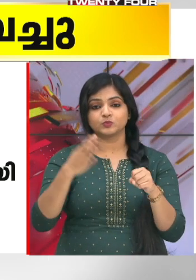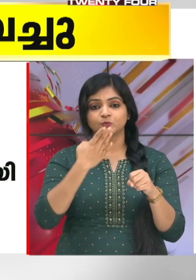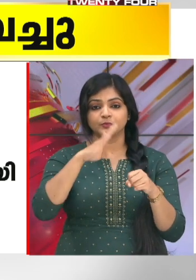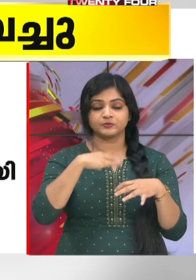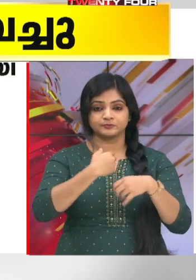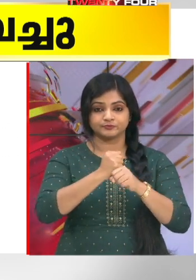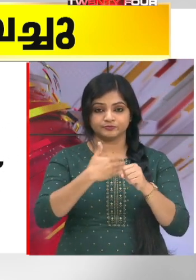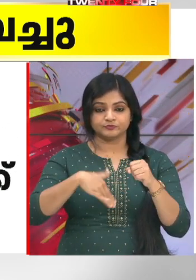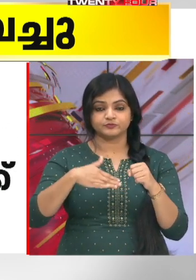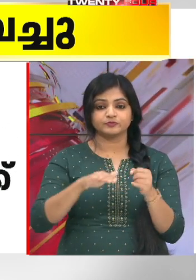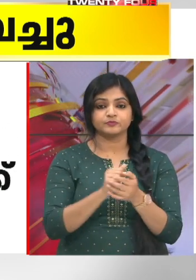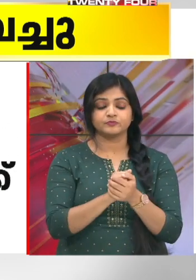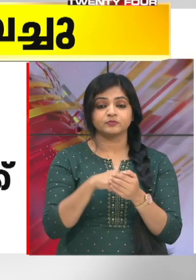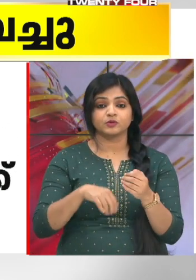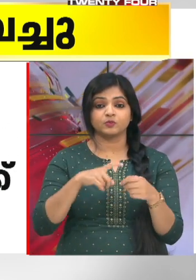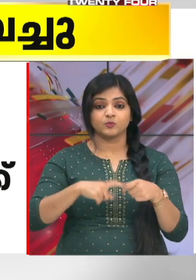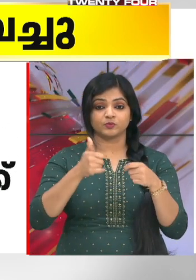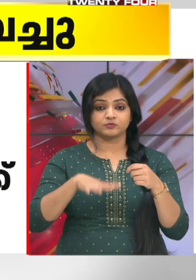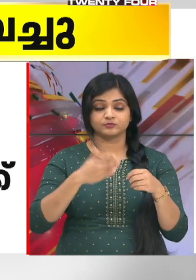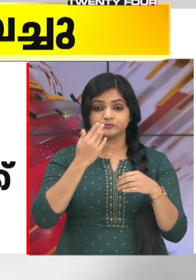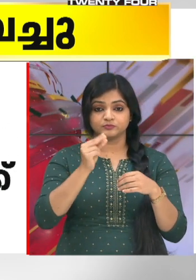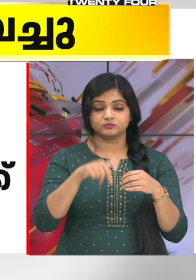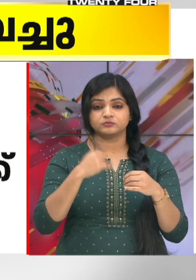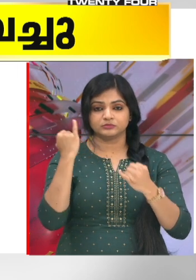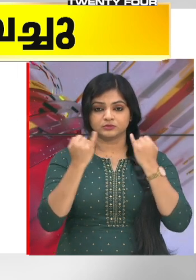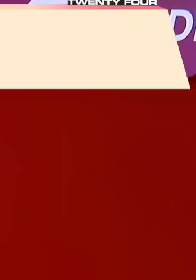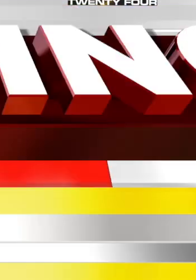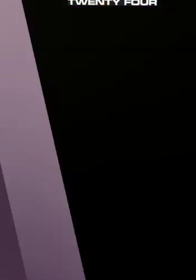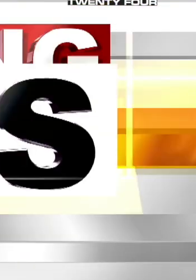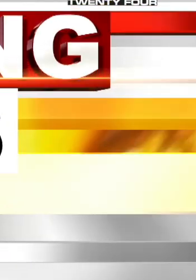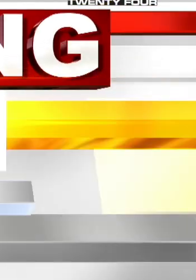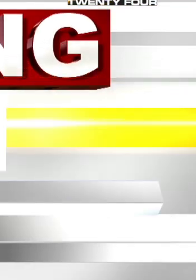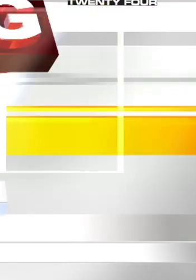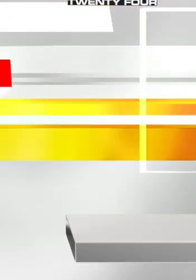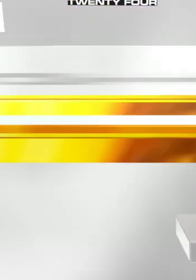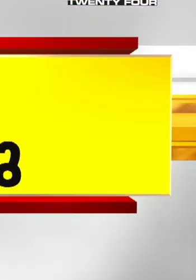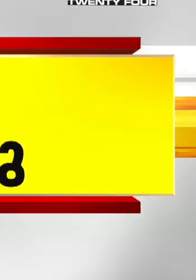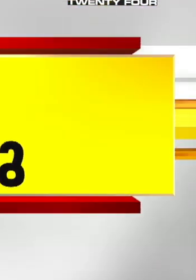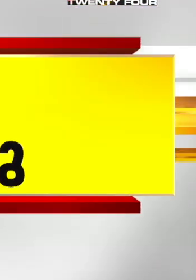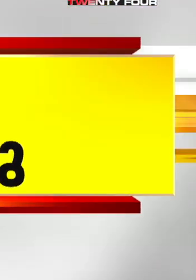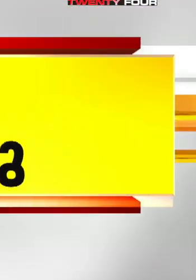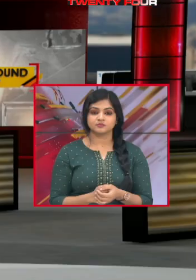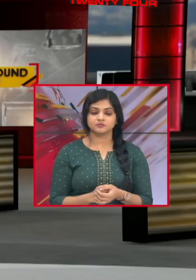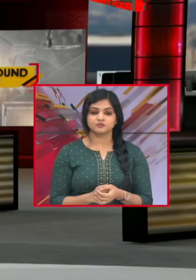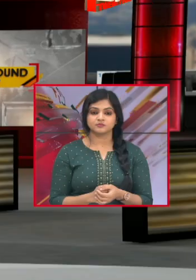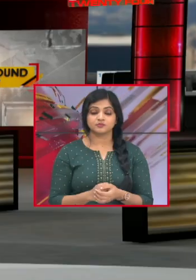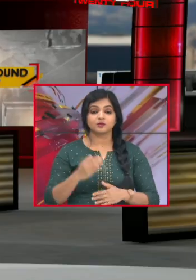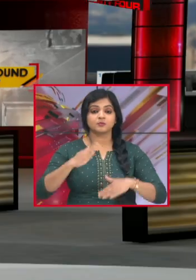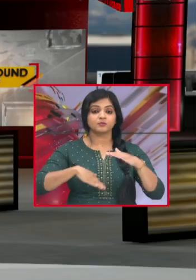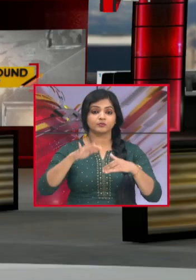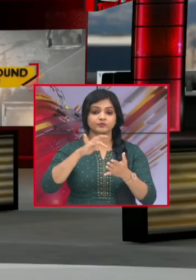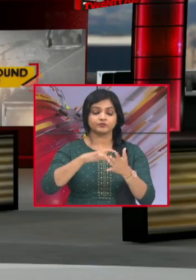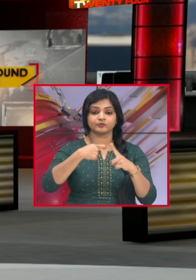ഏലക്ക സംഘടിപ്പിക്കുന്നതിനുള്ള വഴി പൂമ്പഴി തേടുകയുമാണ് ശരി ശ്രീകാന്താണ് വിശദമായ വിവരങ്ങൾ നൽകിയത് കൊച്ചിയിൽ നിന്ന്